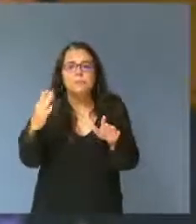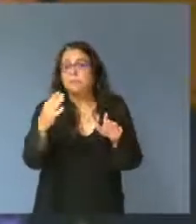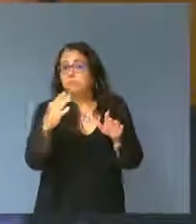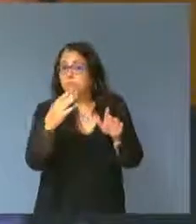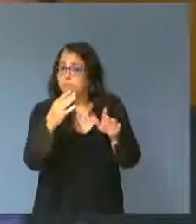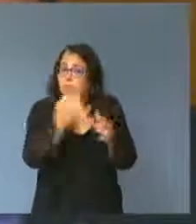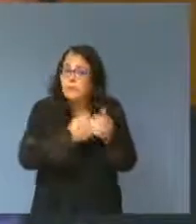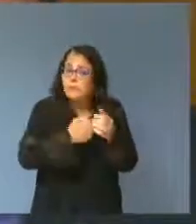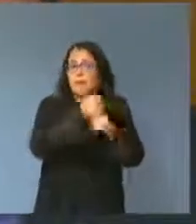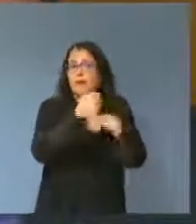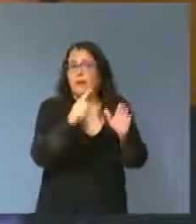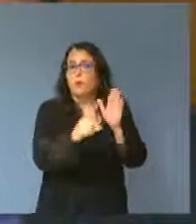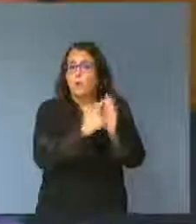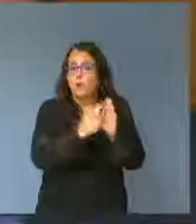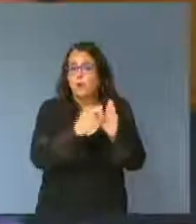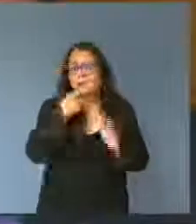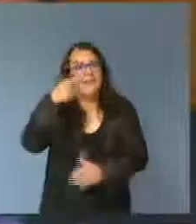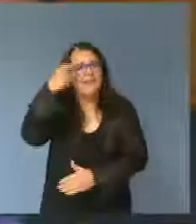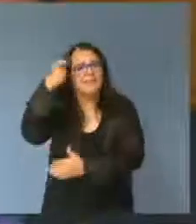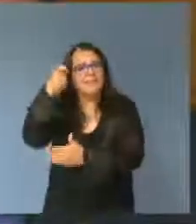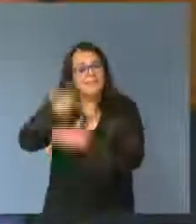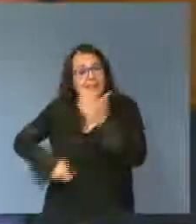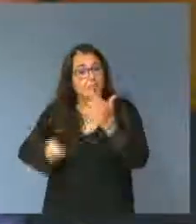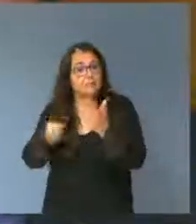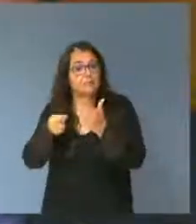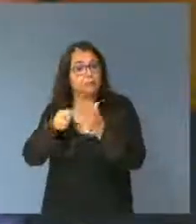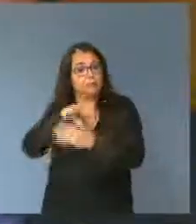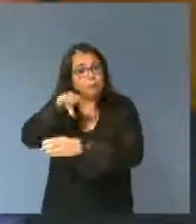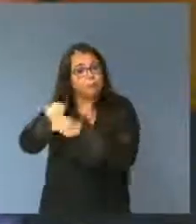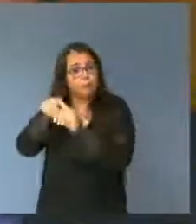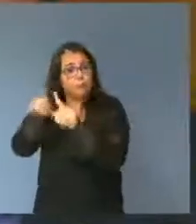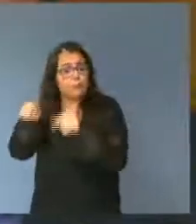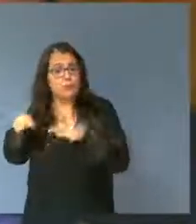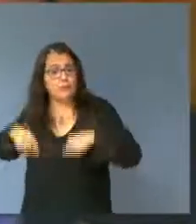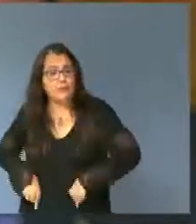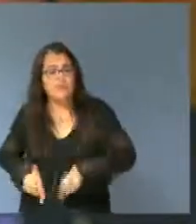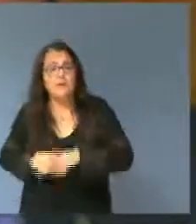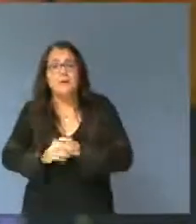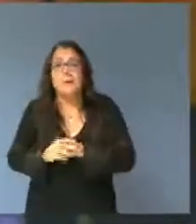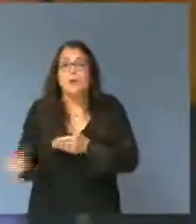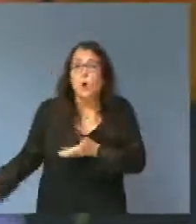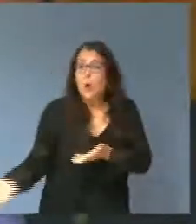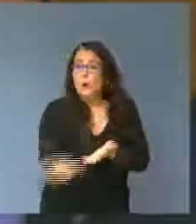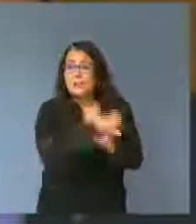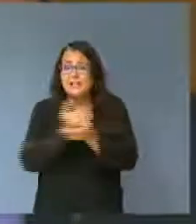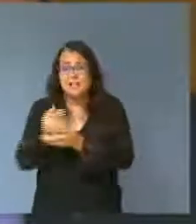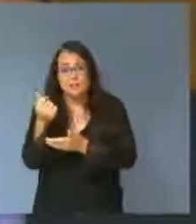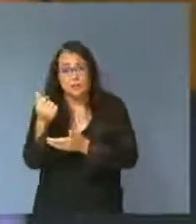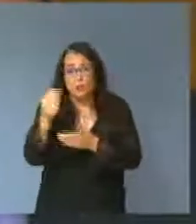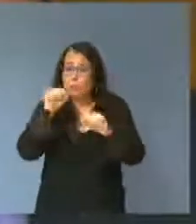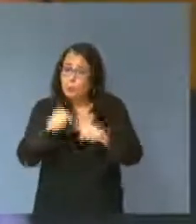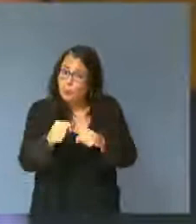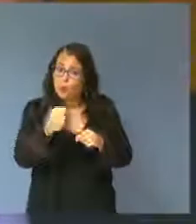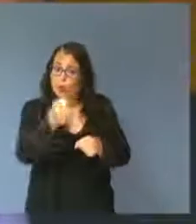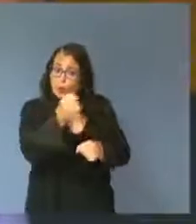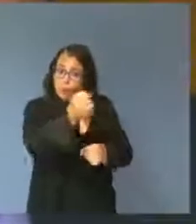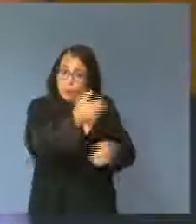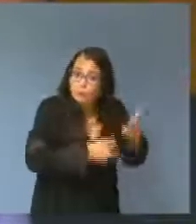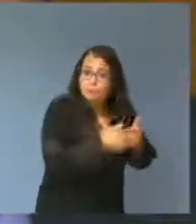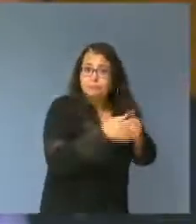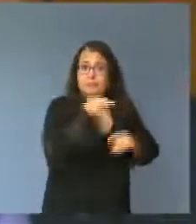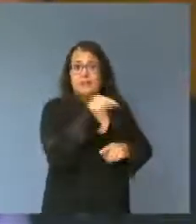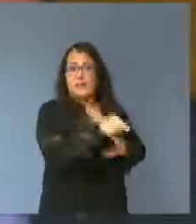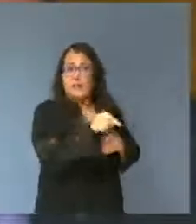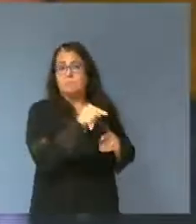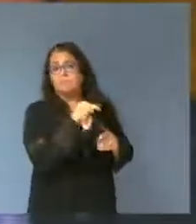taxes rentrent dans le budget de l'État, d'orienter une grande partie de ces recettes sur la lutte contre les trafics, mais les trafics de